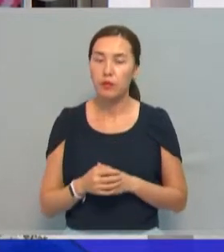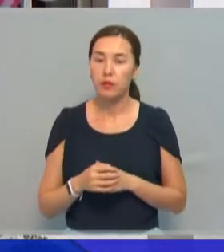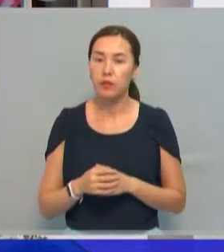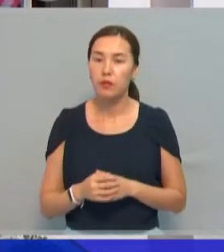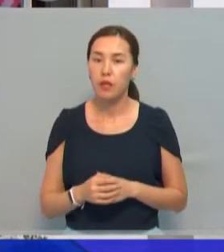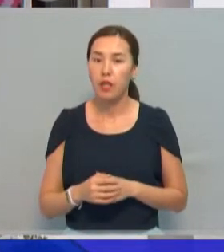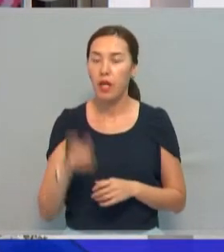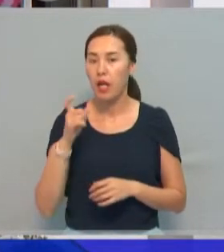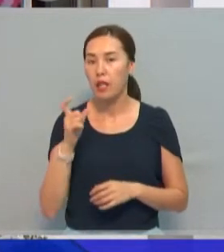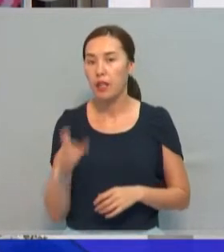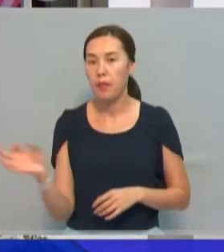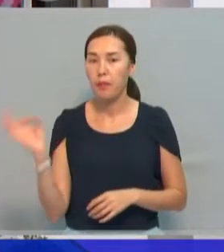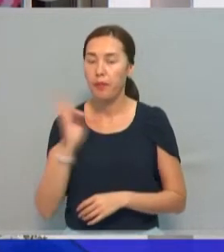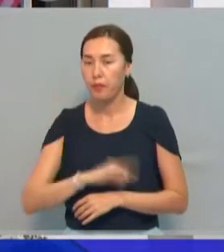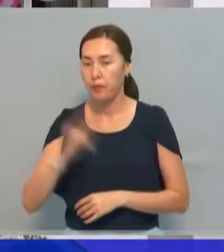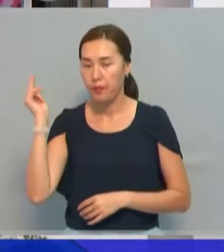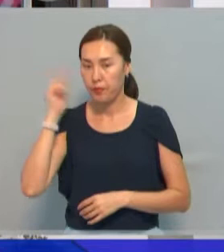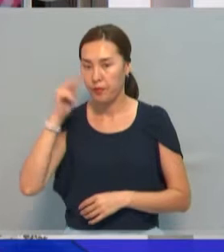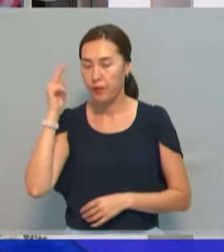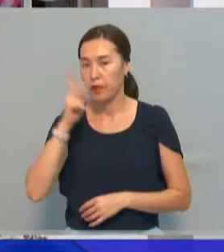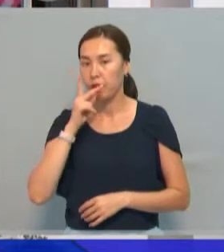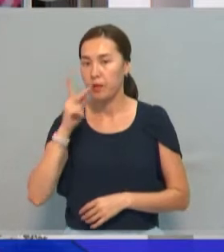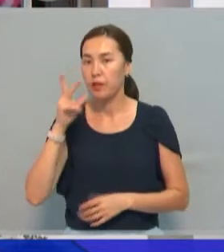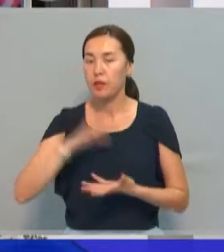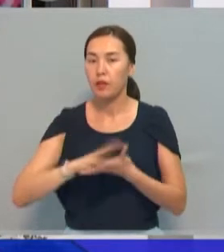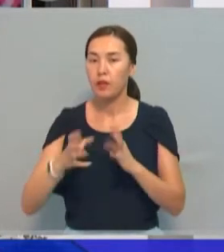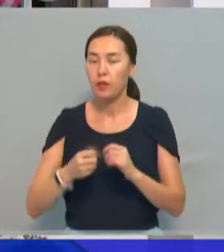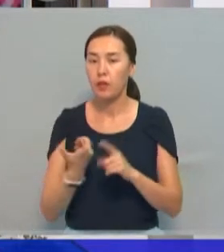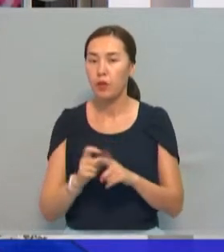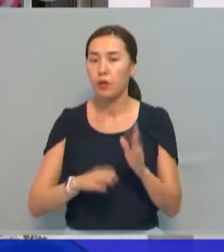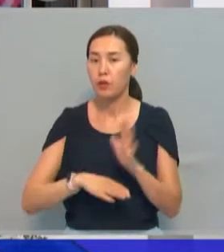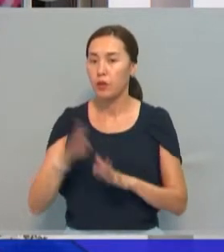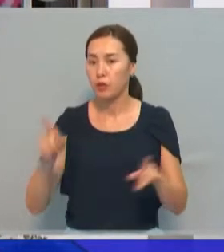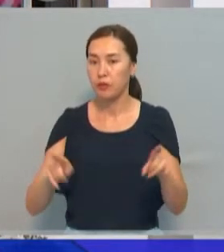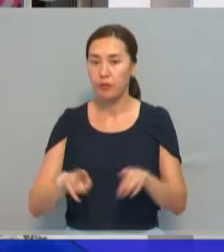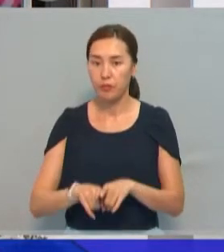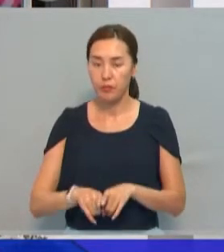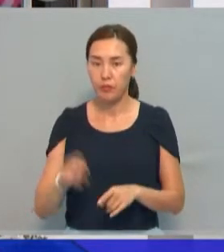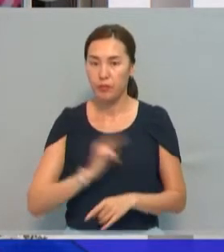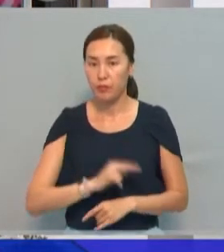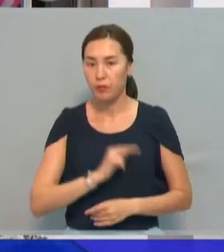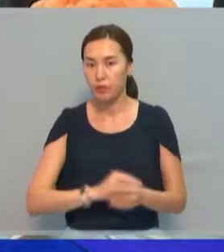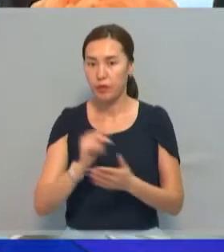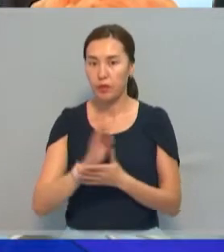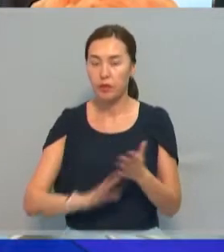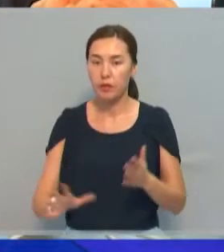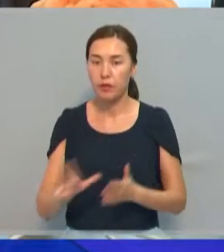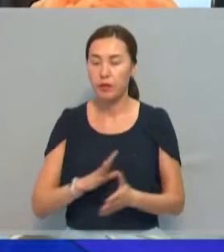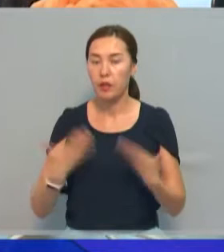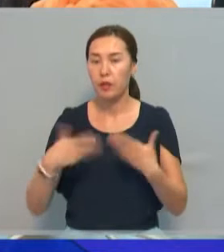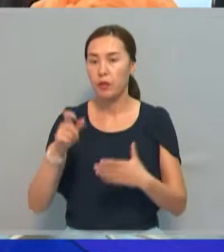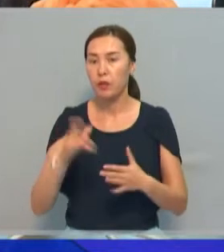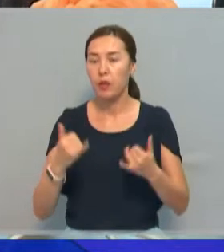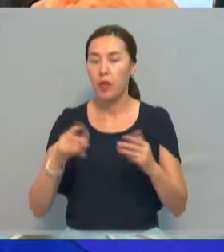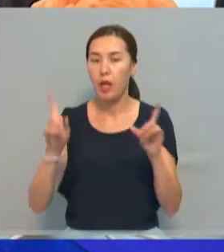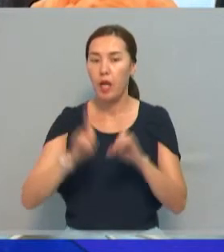Мектептің адами капиталы, білім көрсеткіші бойынша өте жоғары деңгейде жұмыстар атқаруда. Мектеп бітірушілер